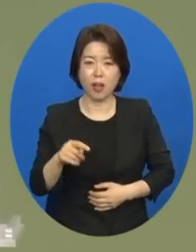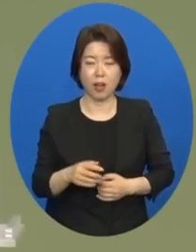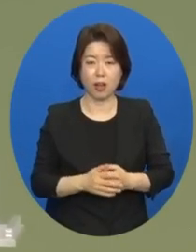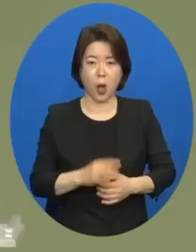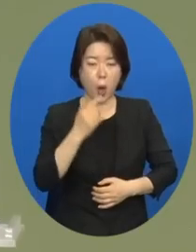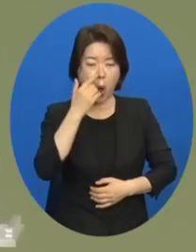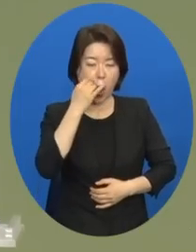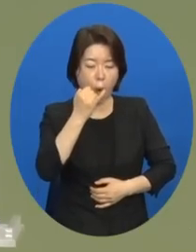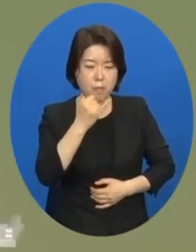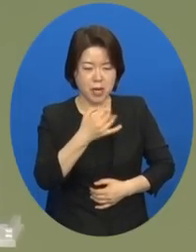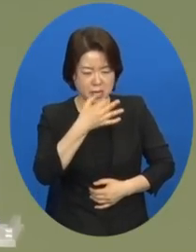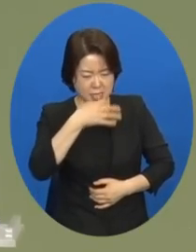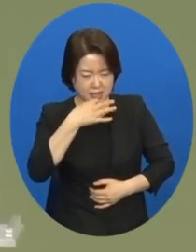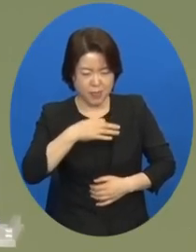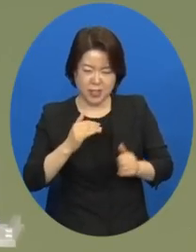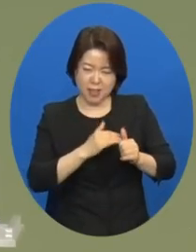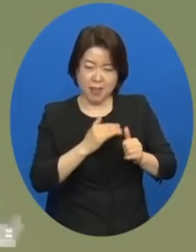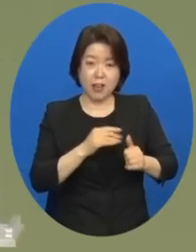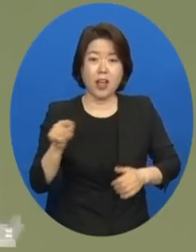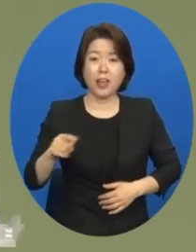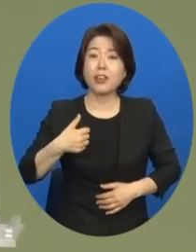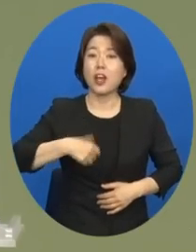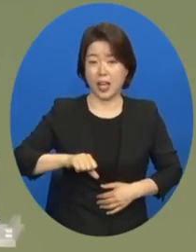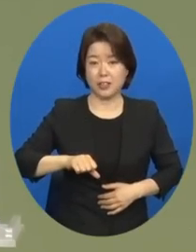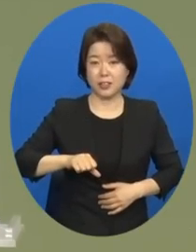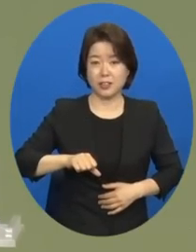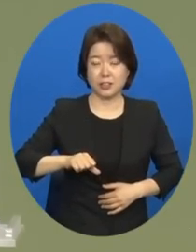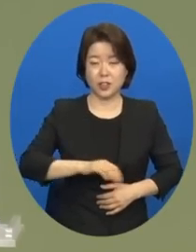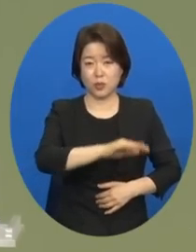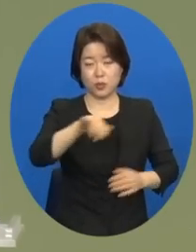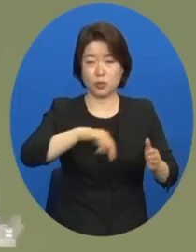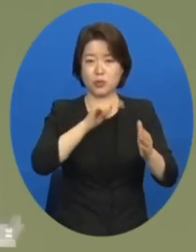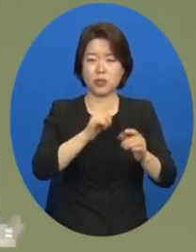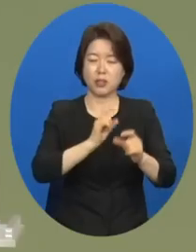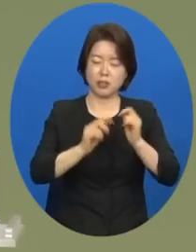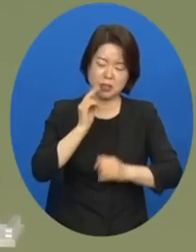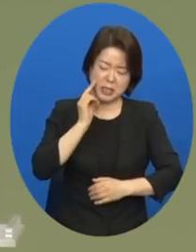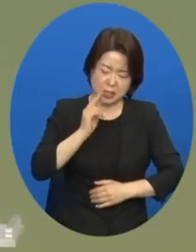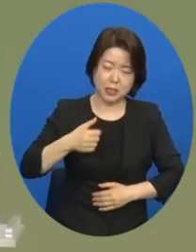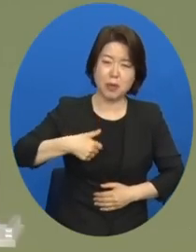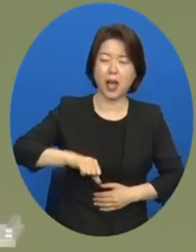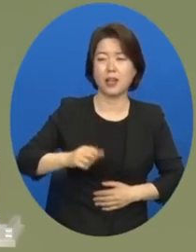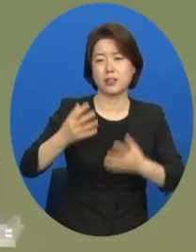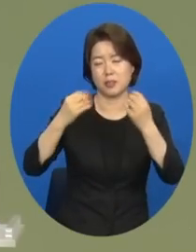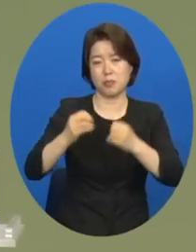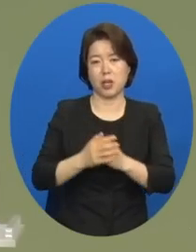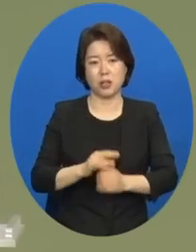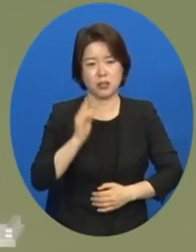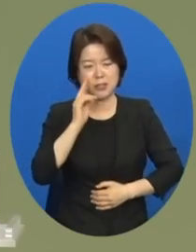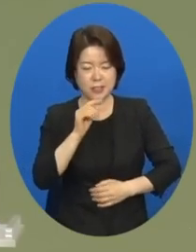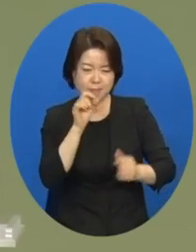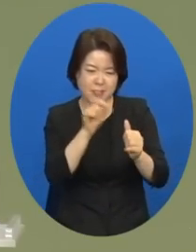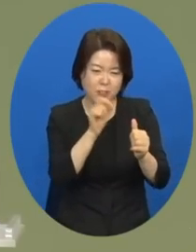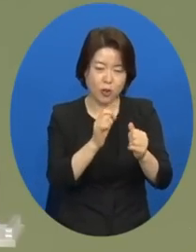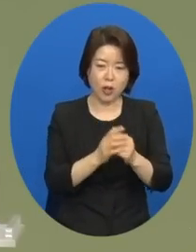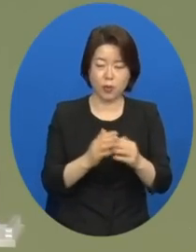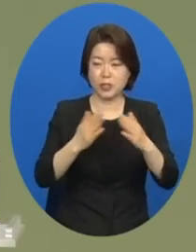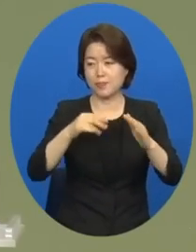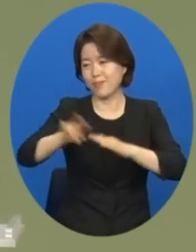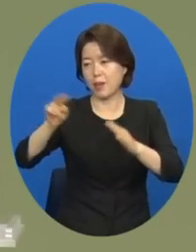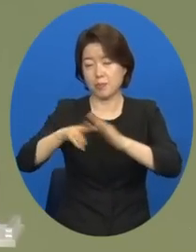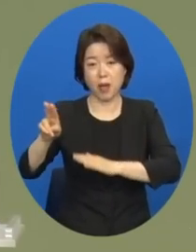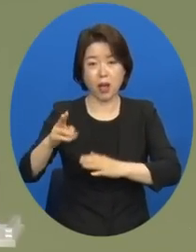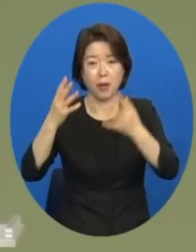힘들게 하고 우리 가운데는 그렇게 더한 아들이 많아요 근데 엄마에게 심한 욕도 하고 가출도 하고